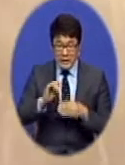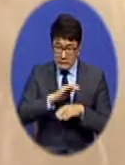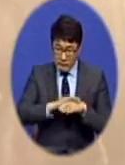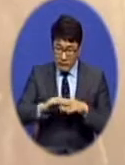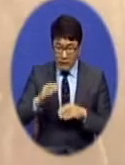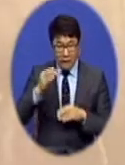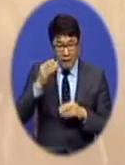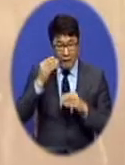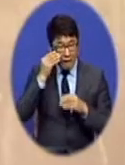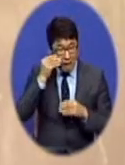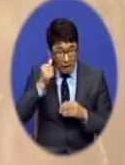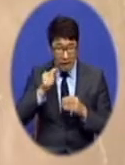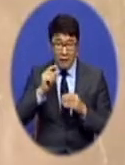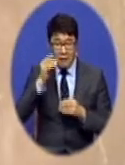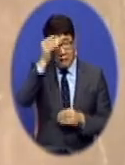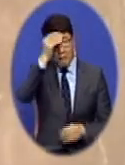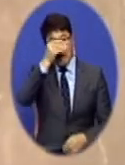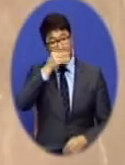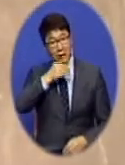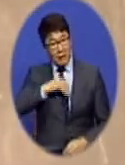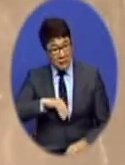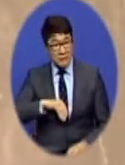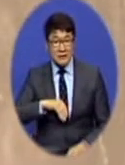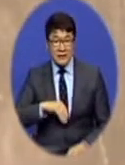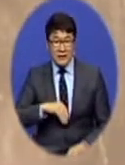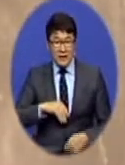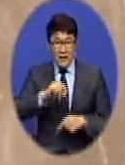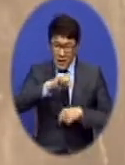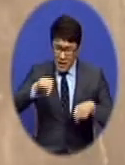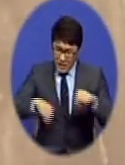핑계였으면 까딱하게 뻔뻔하게도